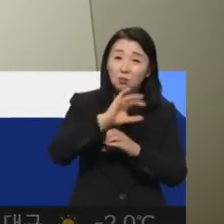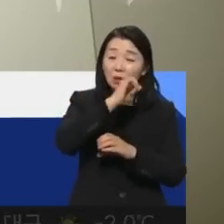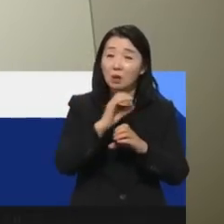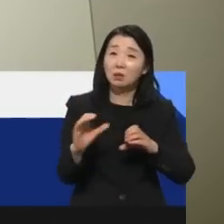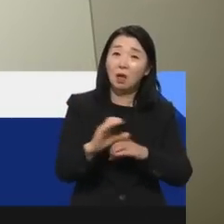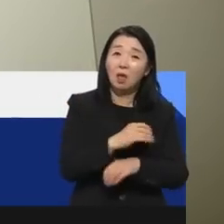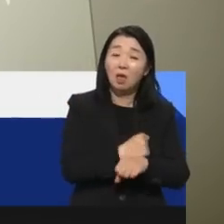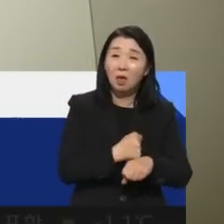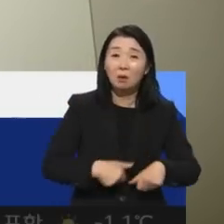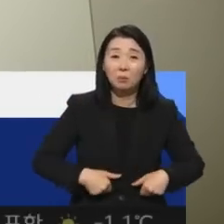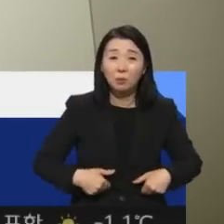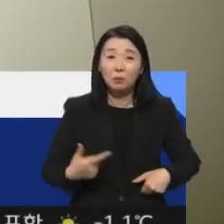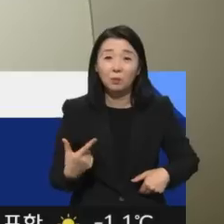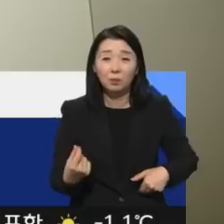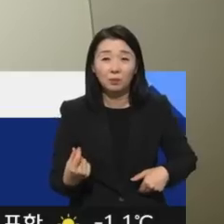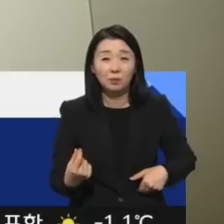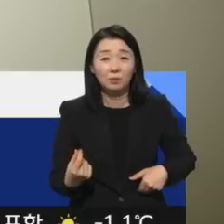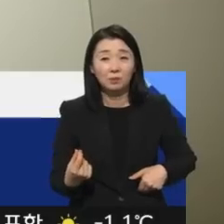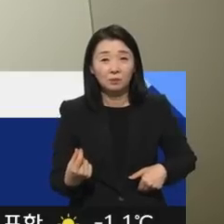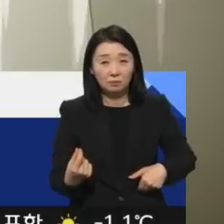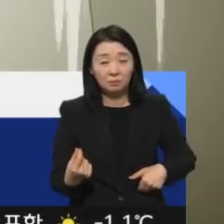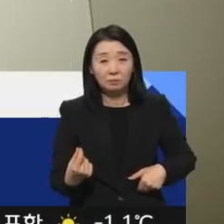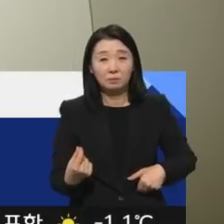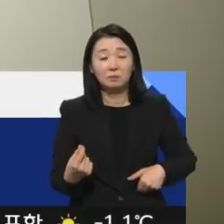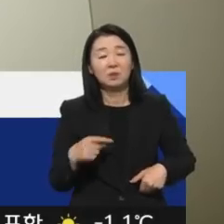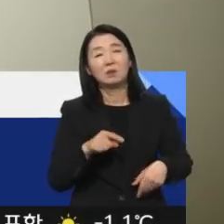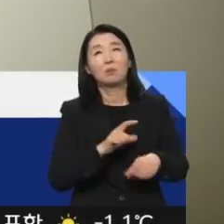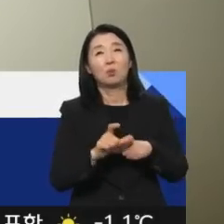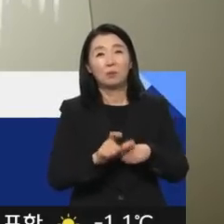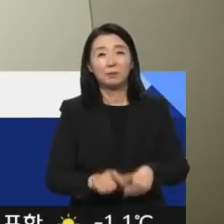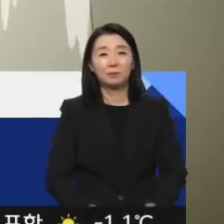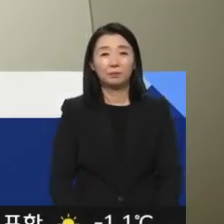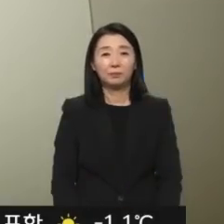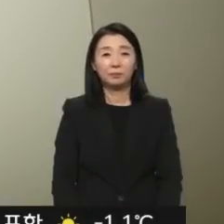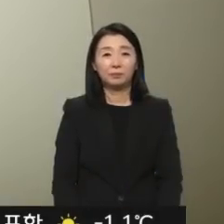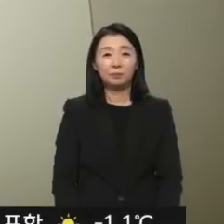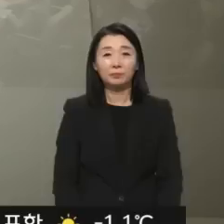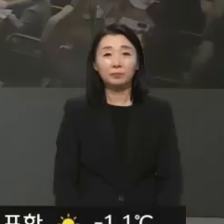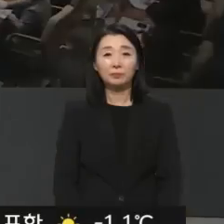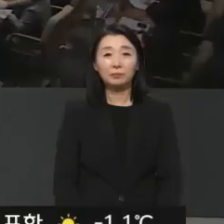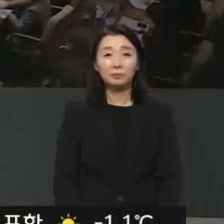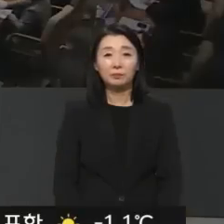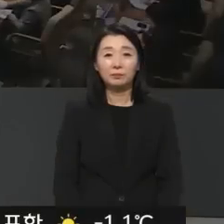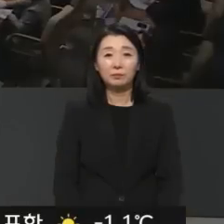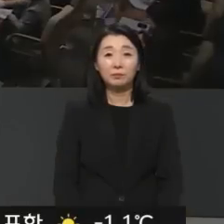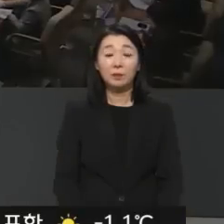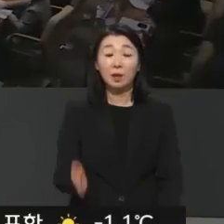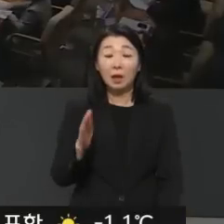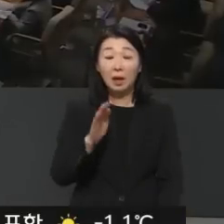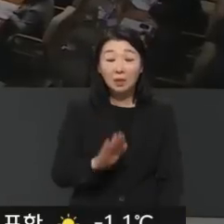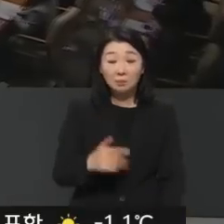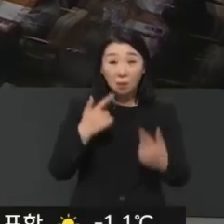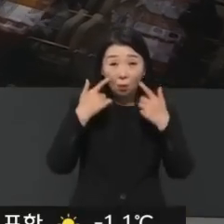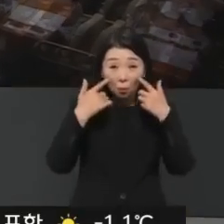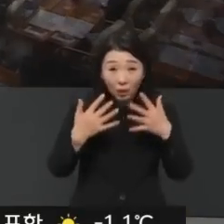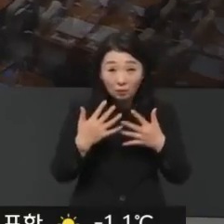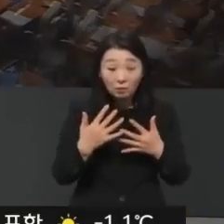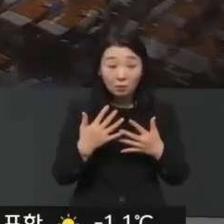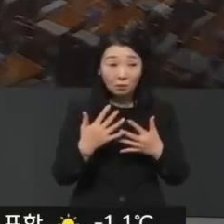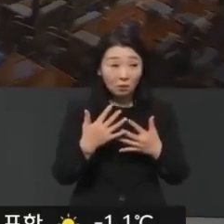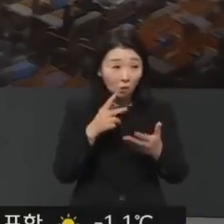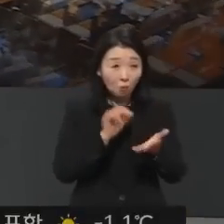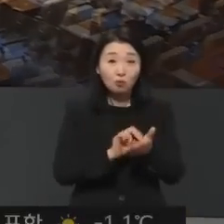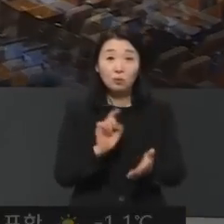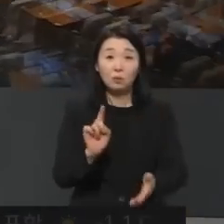그런 것들도 필요하지 않을까 지금 아마 고민을 하고 있습니다. 하지만 여기서 짚고 지나가야 할